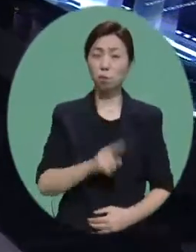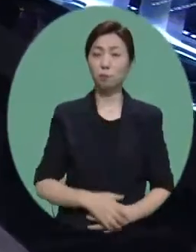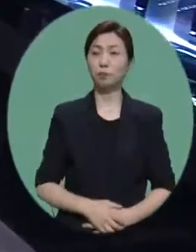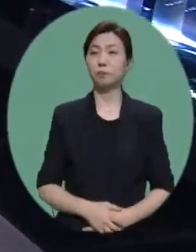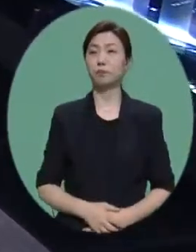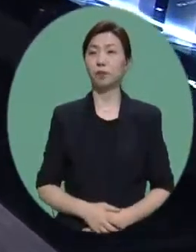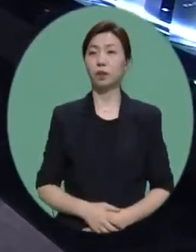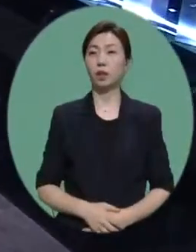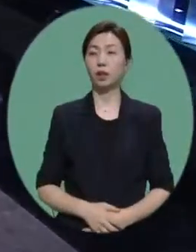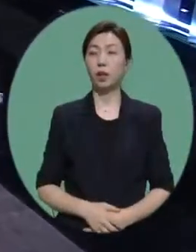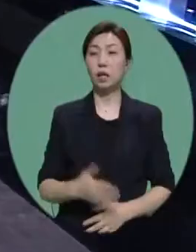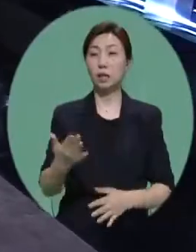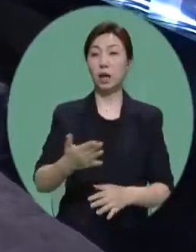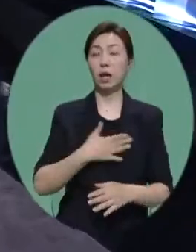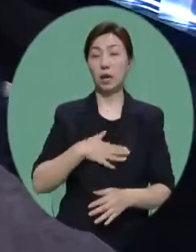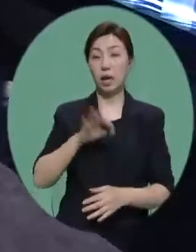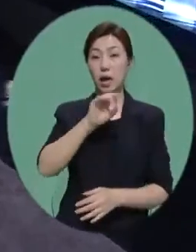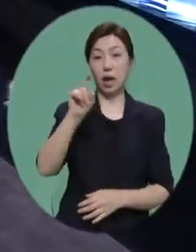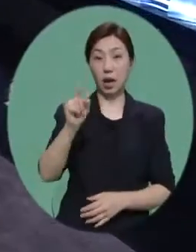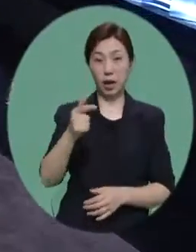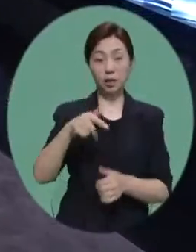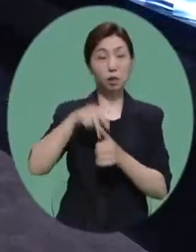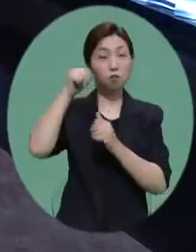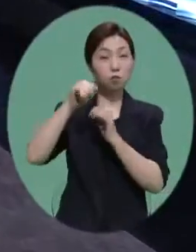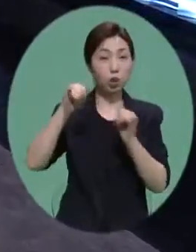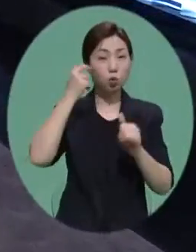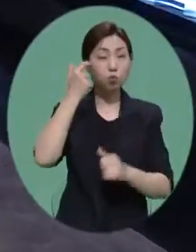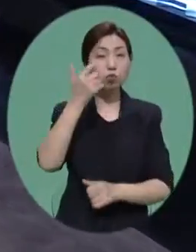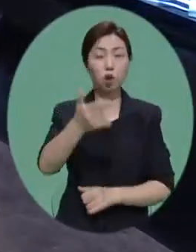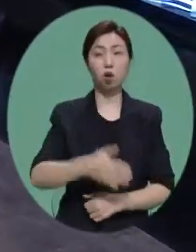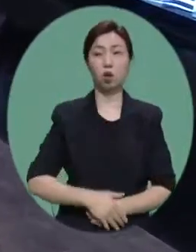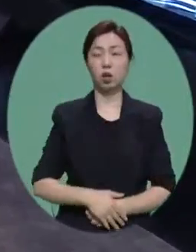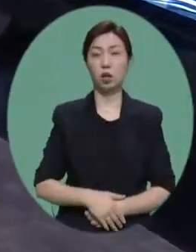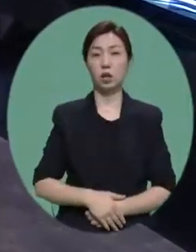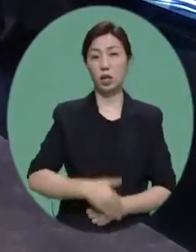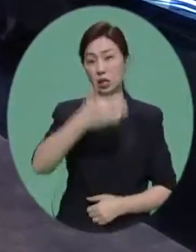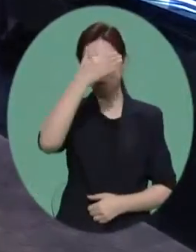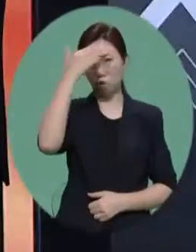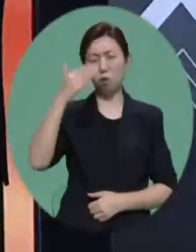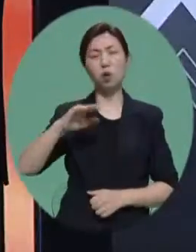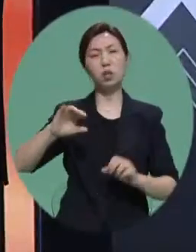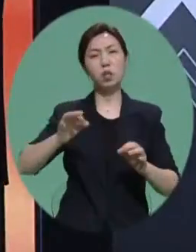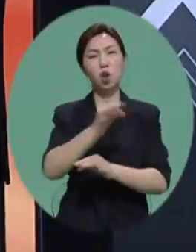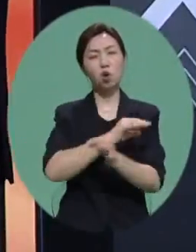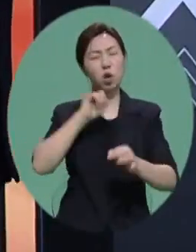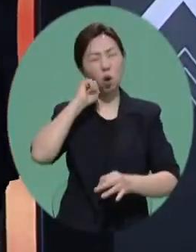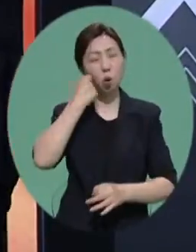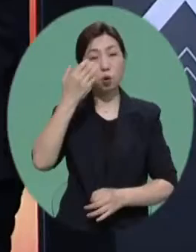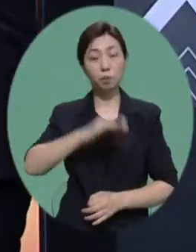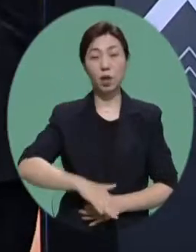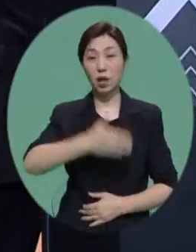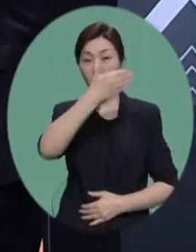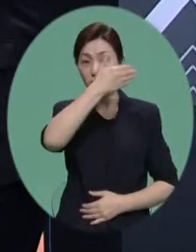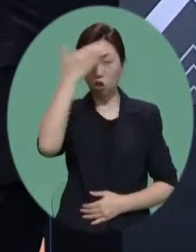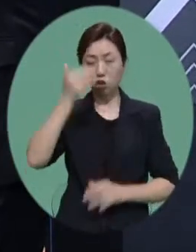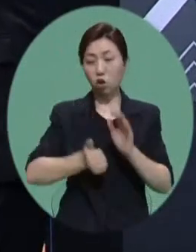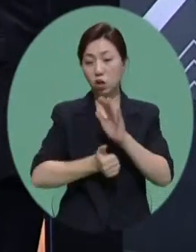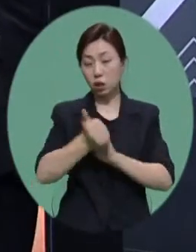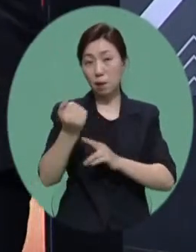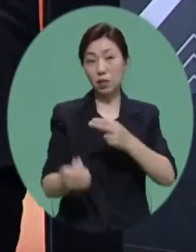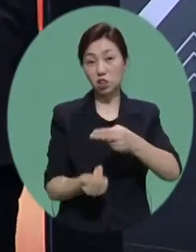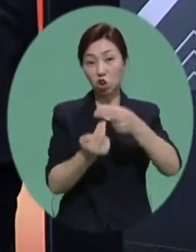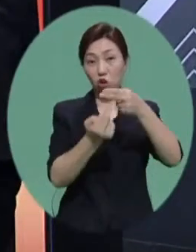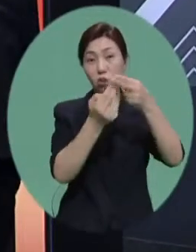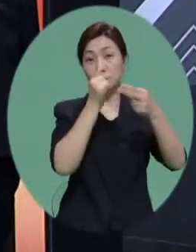있는데 그중에 청년 기본 적금 이라고 청년회 망 접근 위원 인기가 많았습니다 이거를 5년 동안